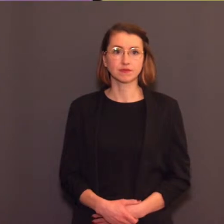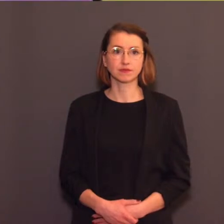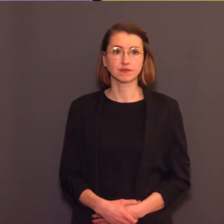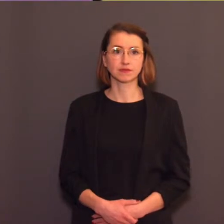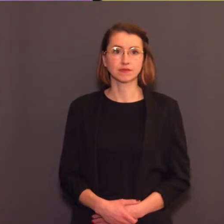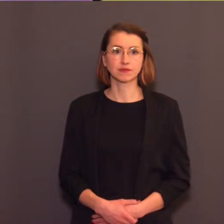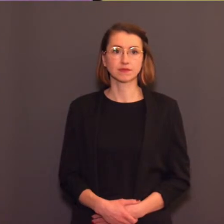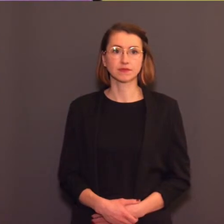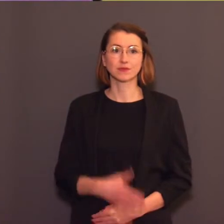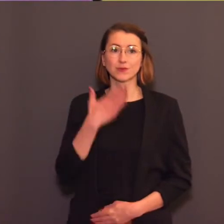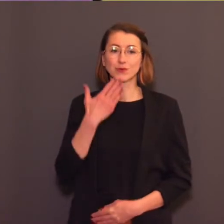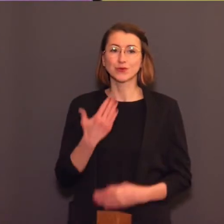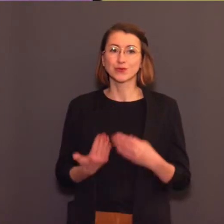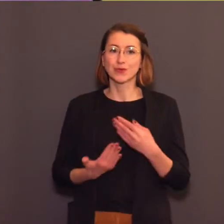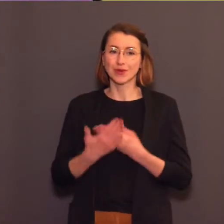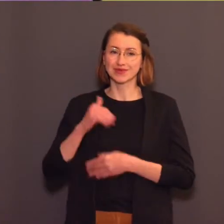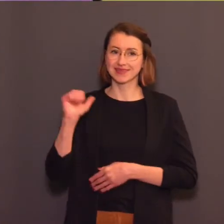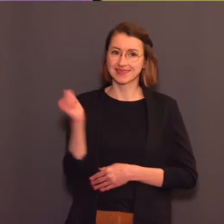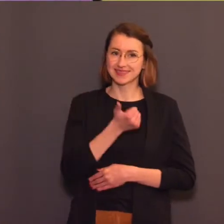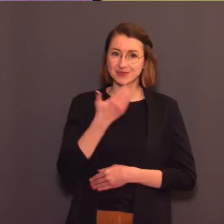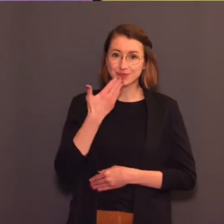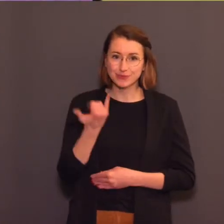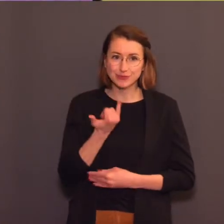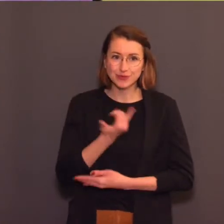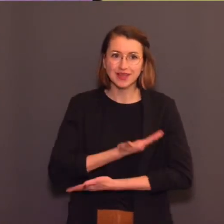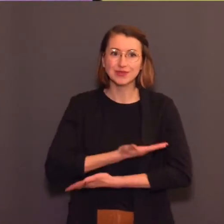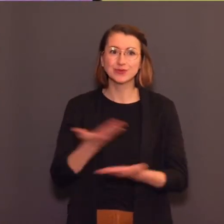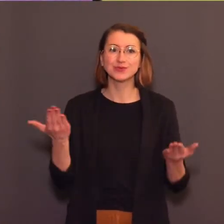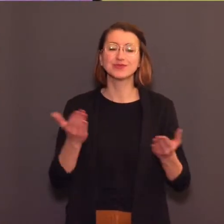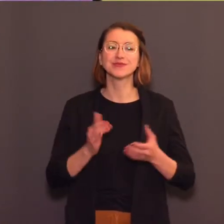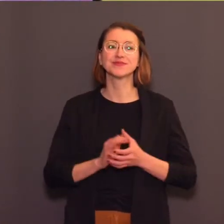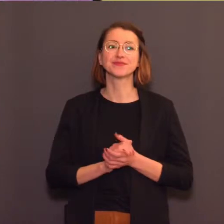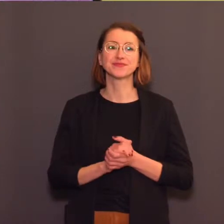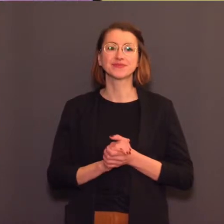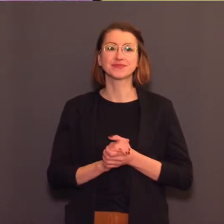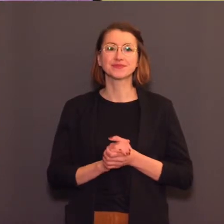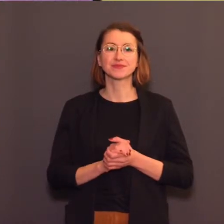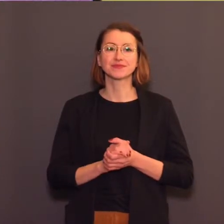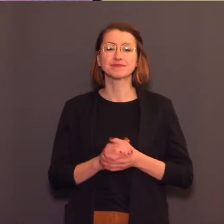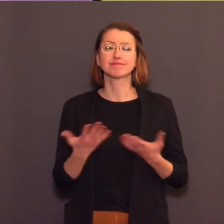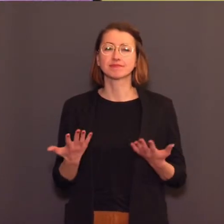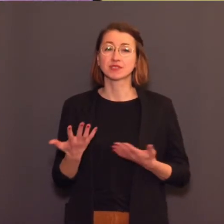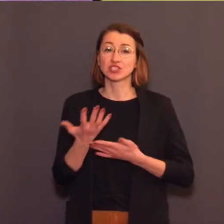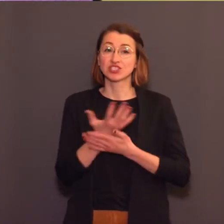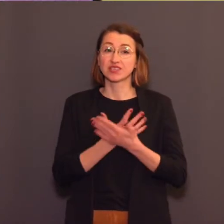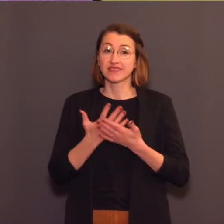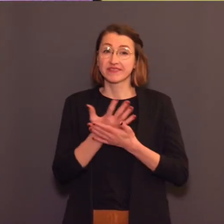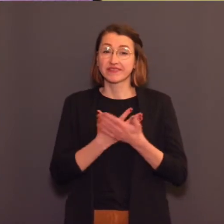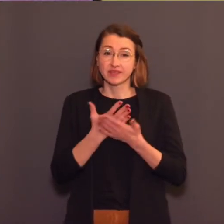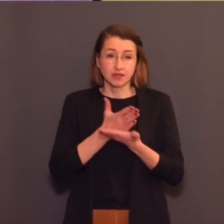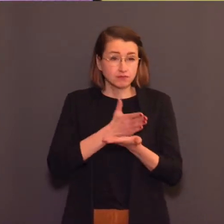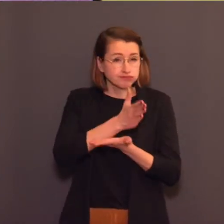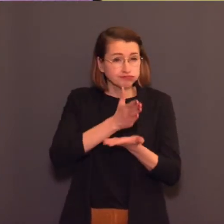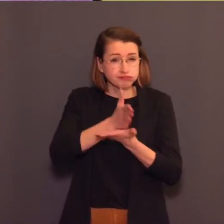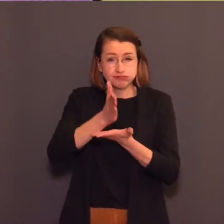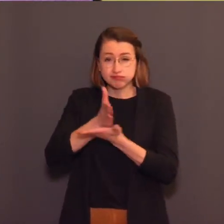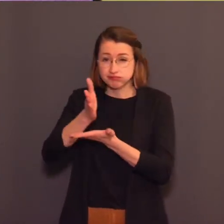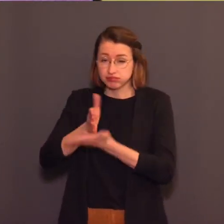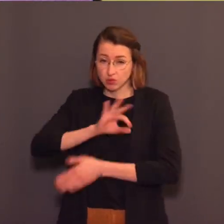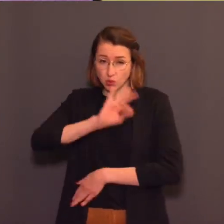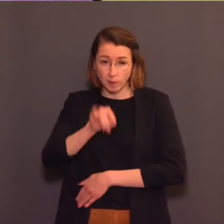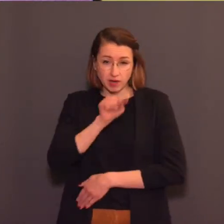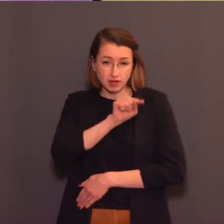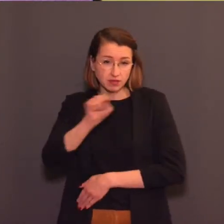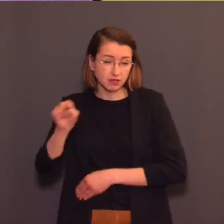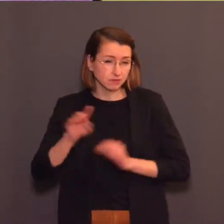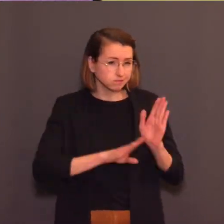Goedendag iedereen, bonjour à toutes, bonjour à tous. Alors tous les chiffres continuent actuellement d'augmenter, atteignant des niveaux